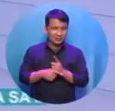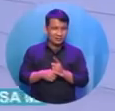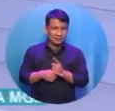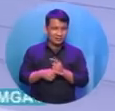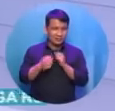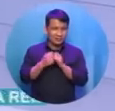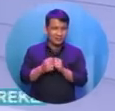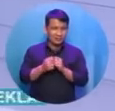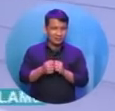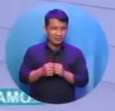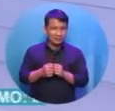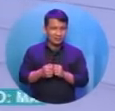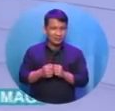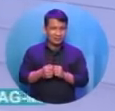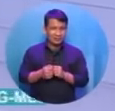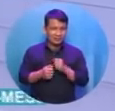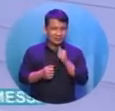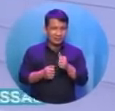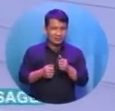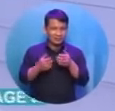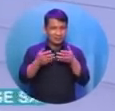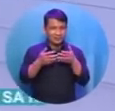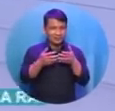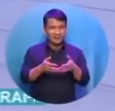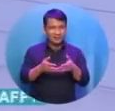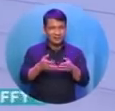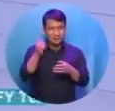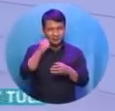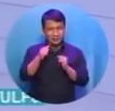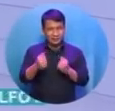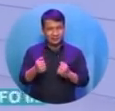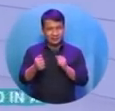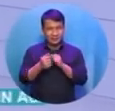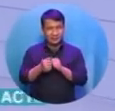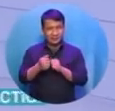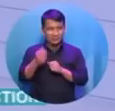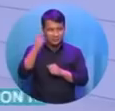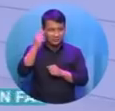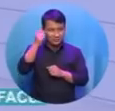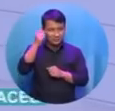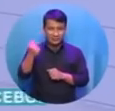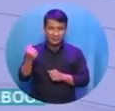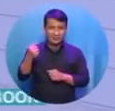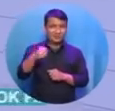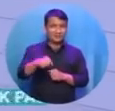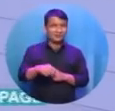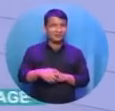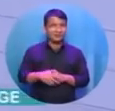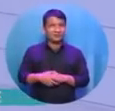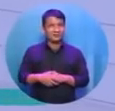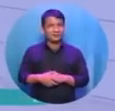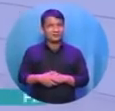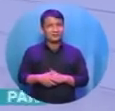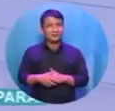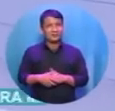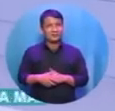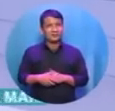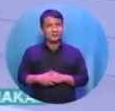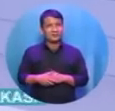mo siya. Di ka iiwan, sigurado ko yun. Sarapi, Tulpo in action! Tulpo